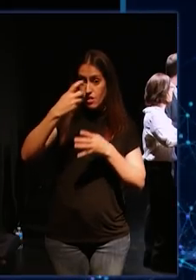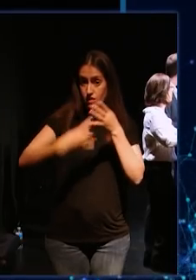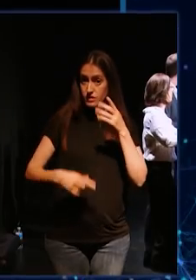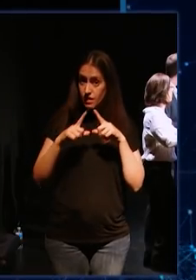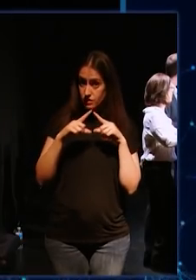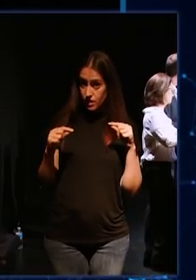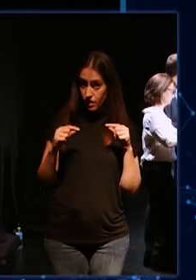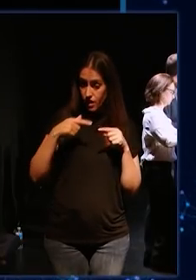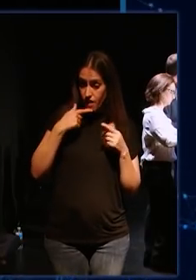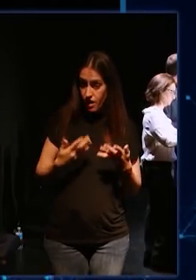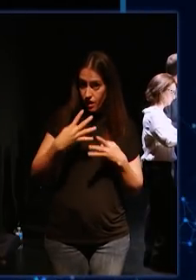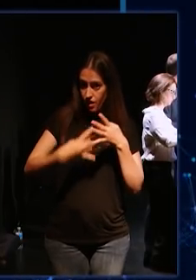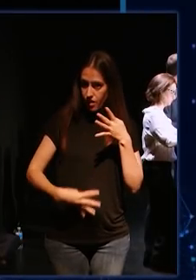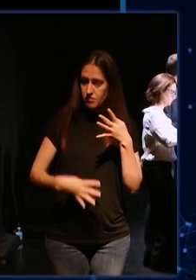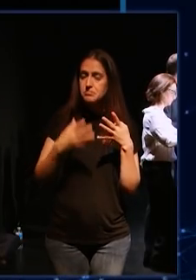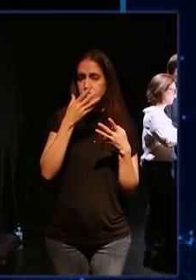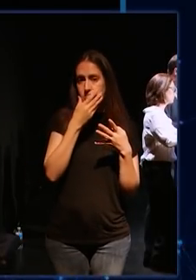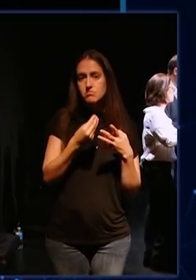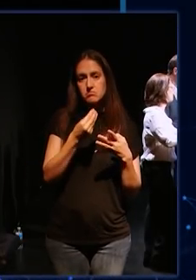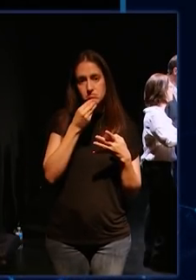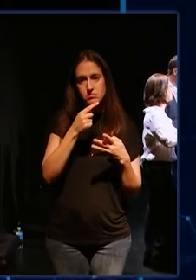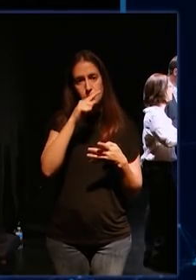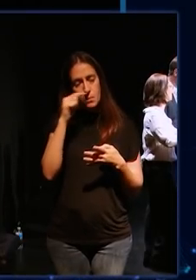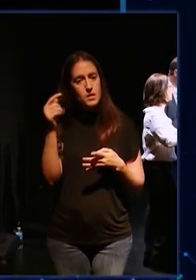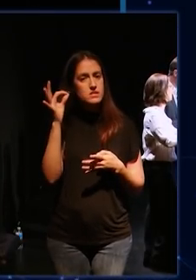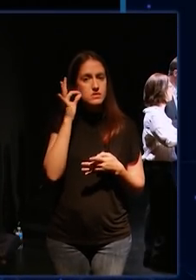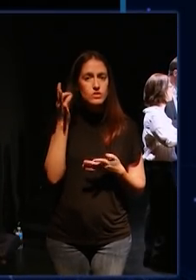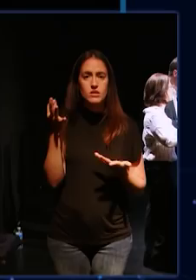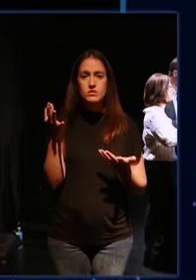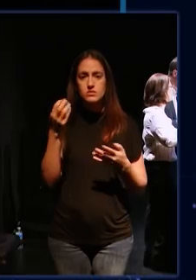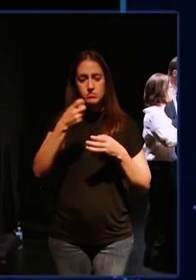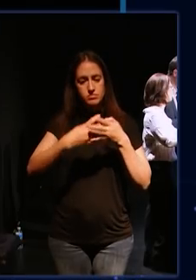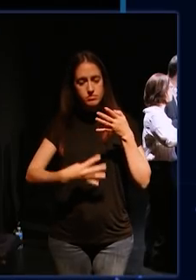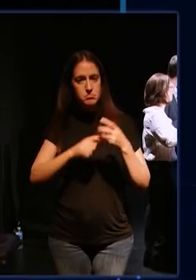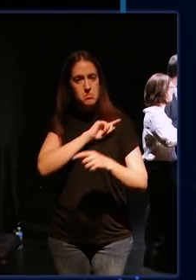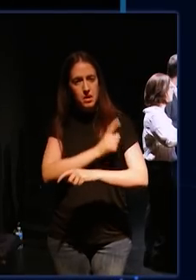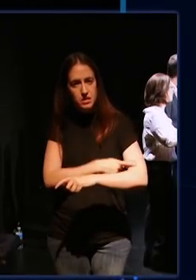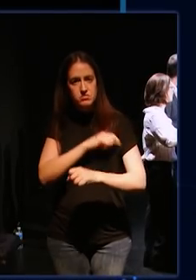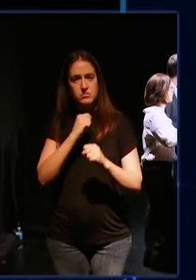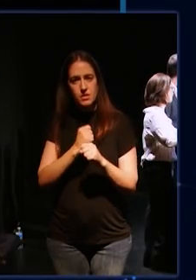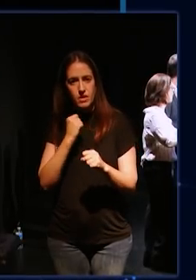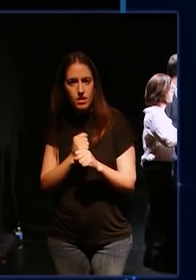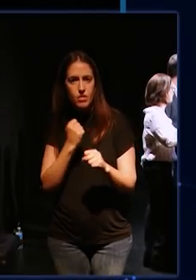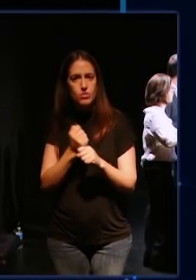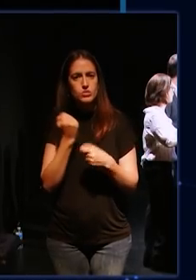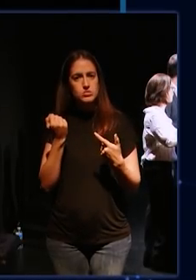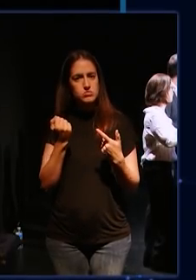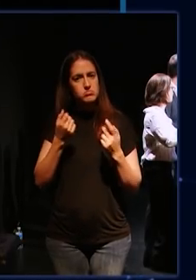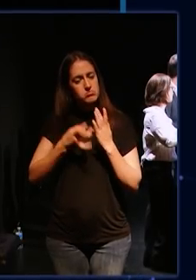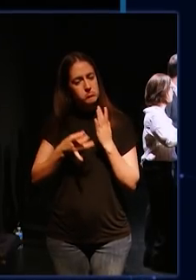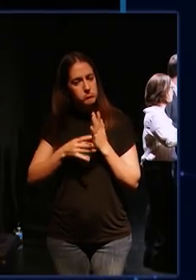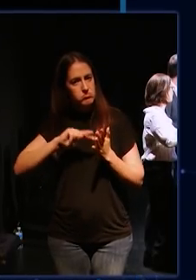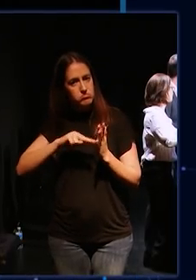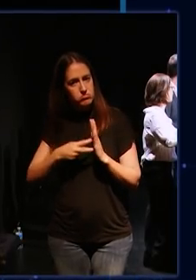d'Esquerra enguany és molt maca. Homes i dones, valentes i treballadores, amb molta qualificació tècnica i